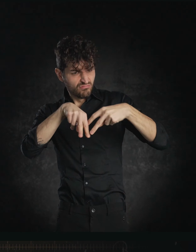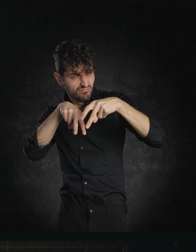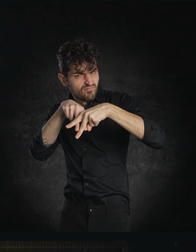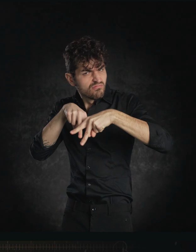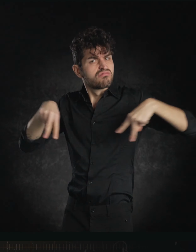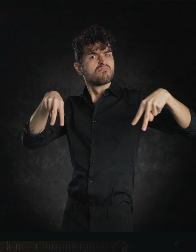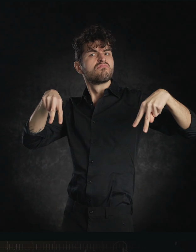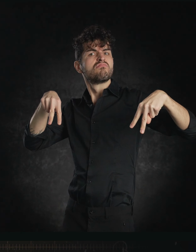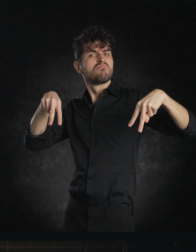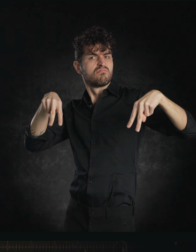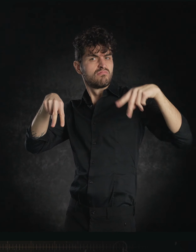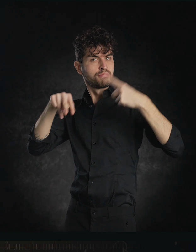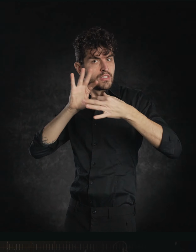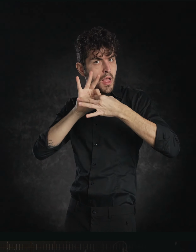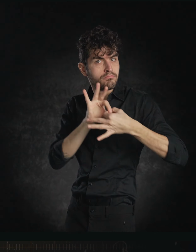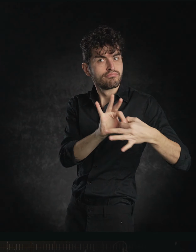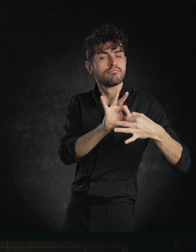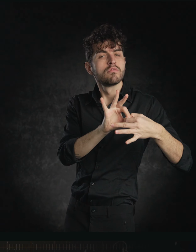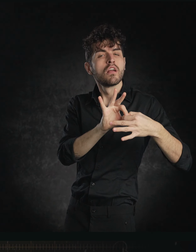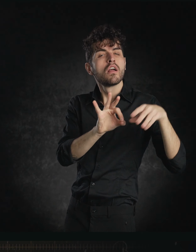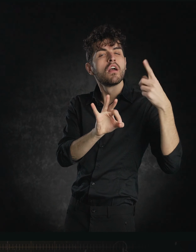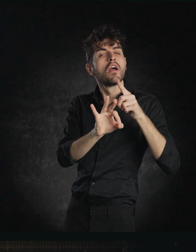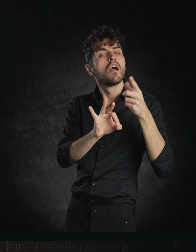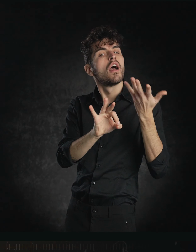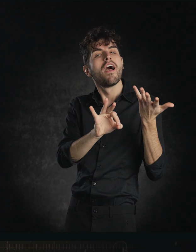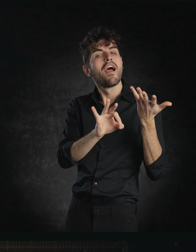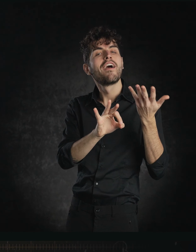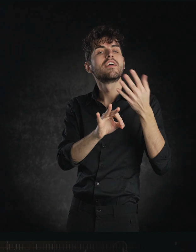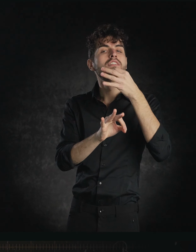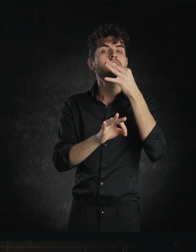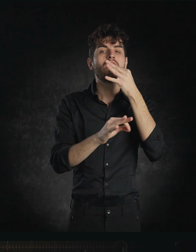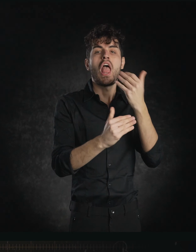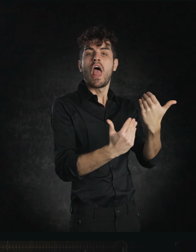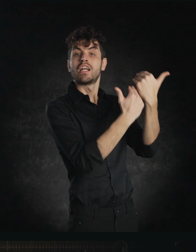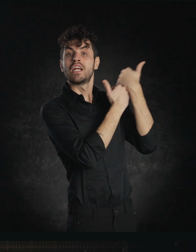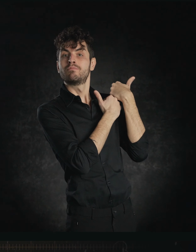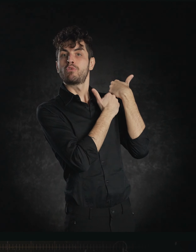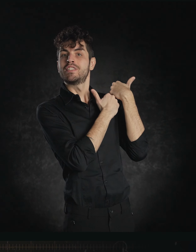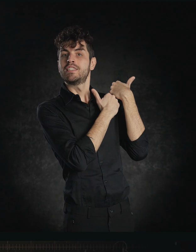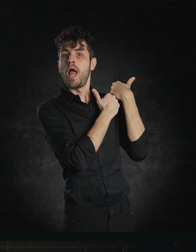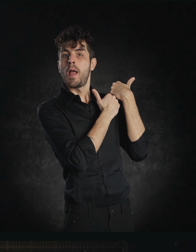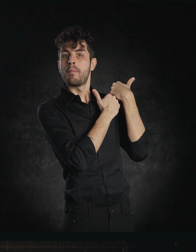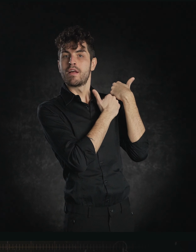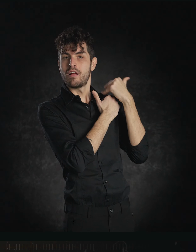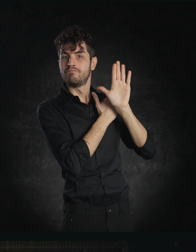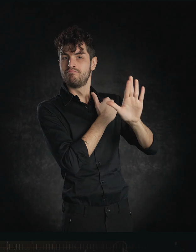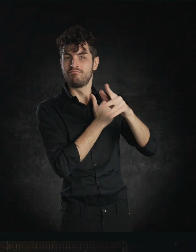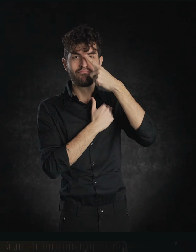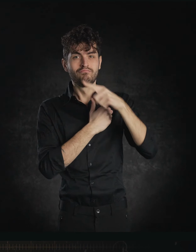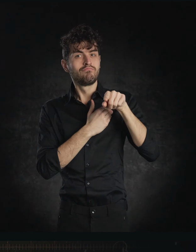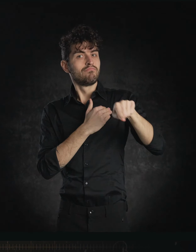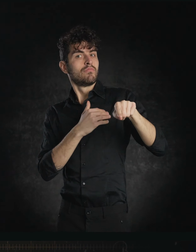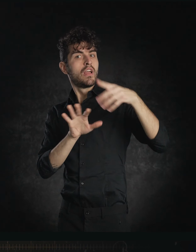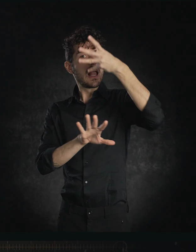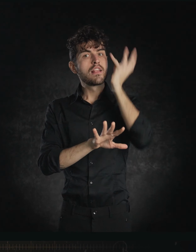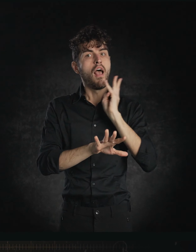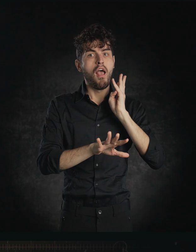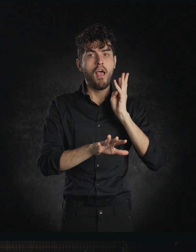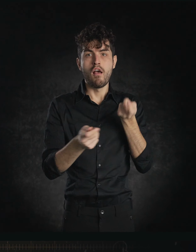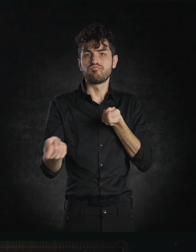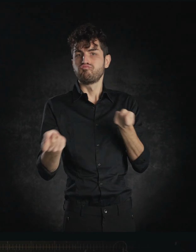per l'alter ego, per la forza vitale del responsabile delle opere Ka. Quindi